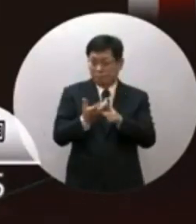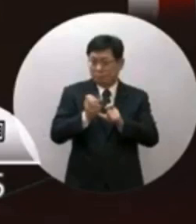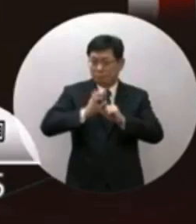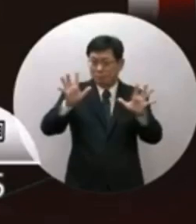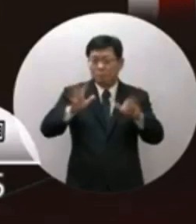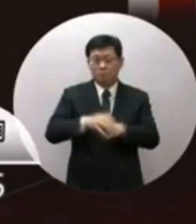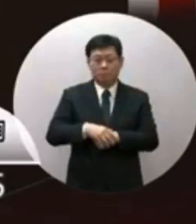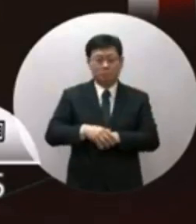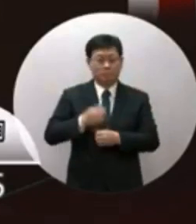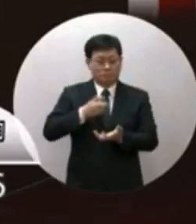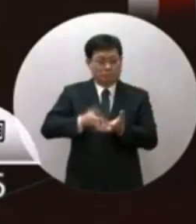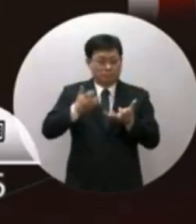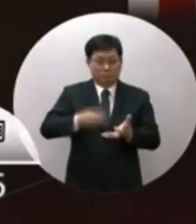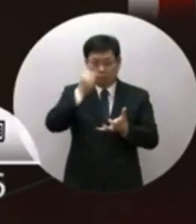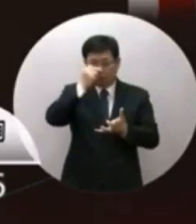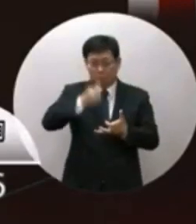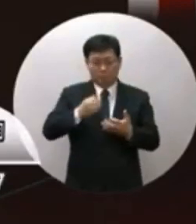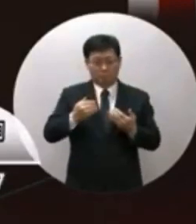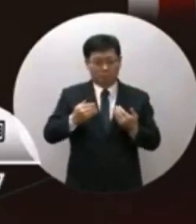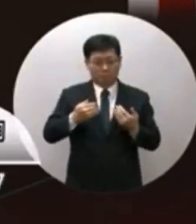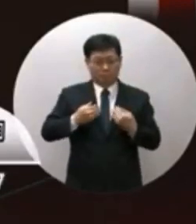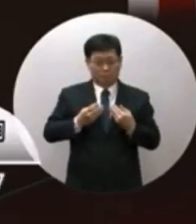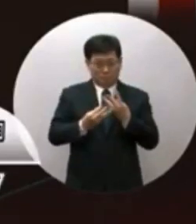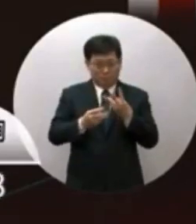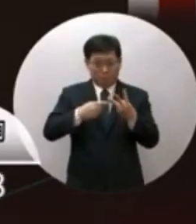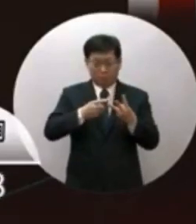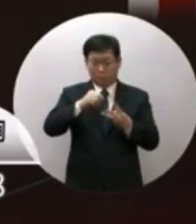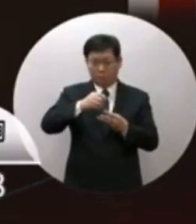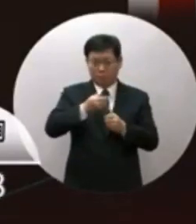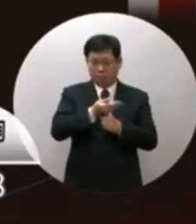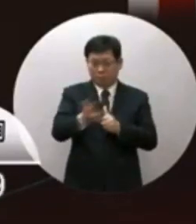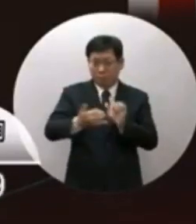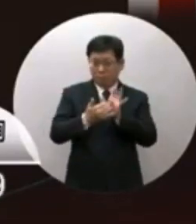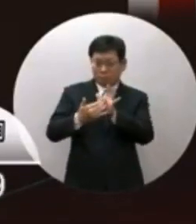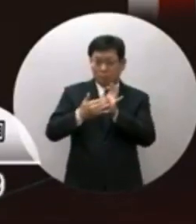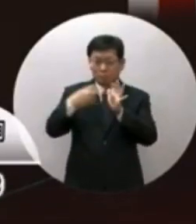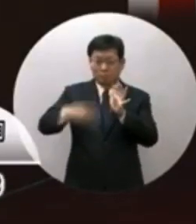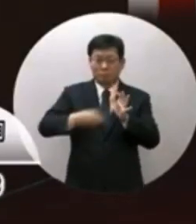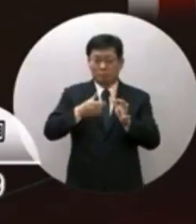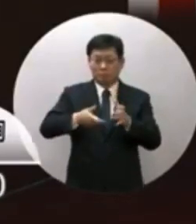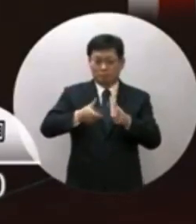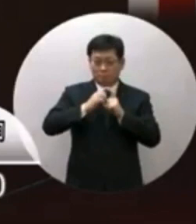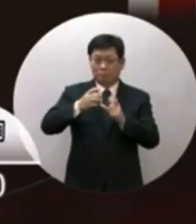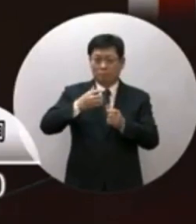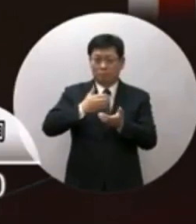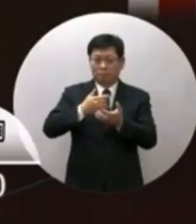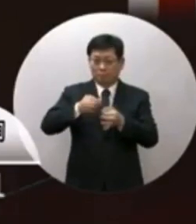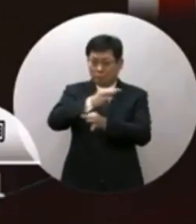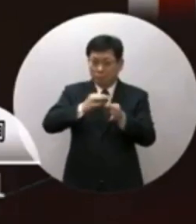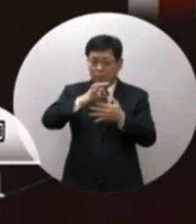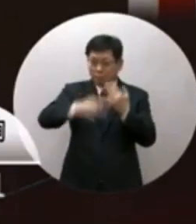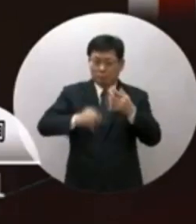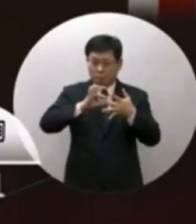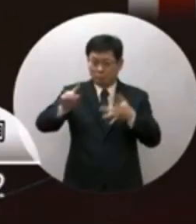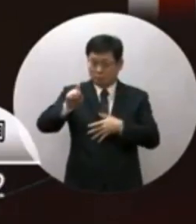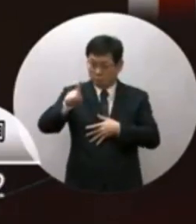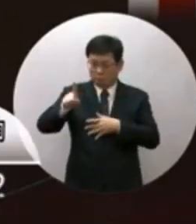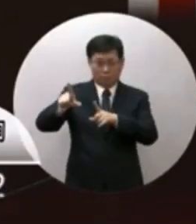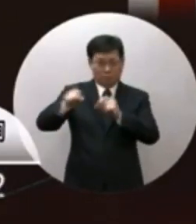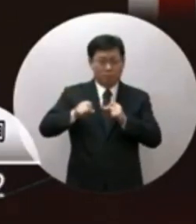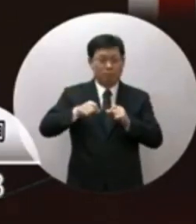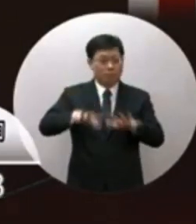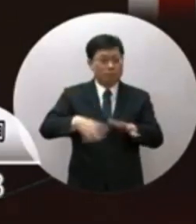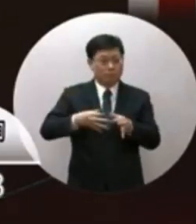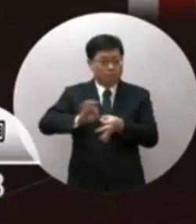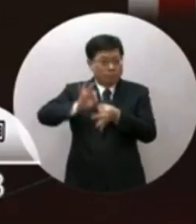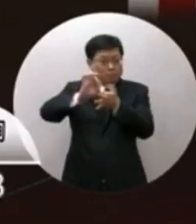修正《严重特殊传染性肺炎防治及纾困振兴特别条例》第11条规定，本次追加预